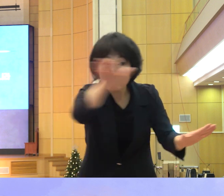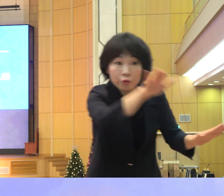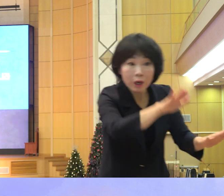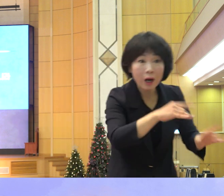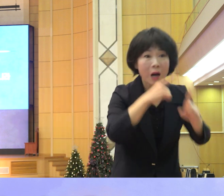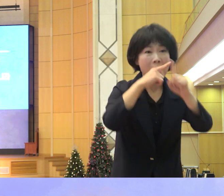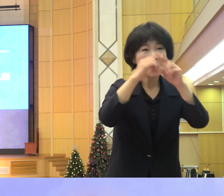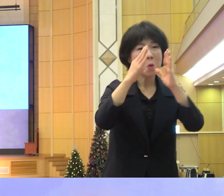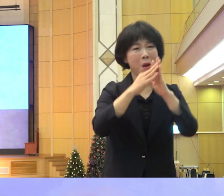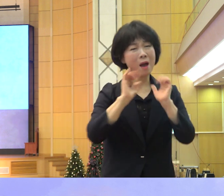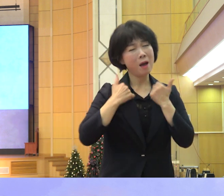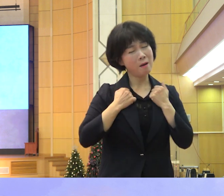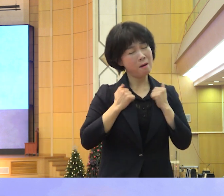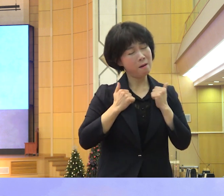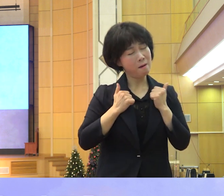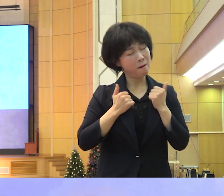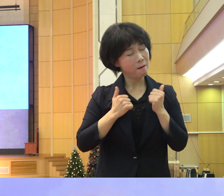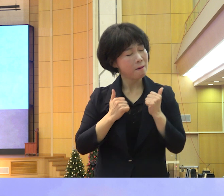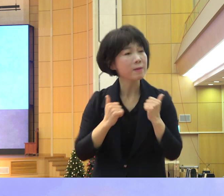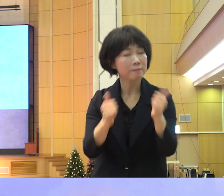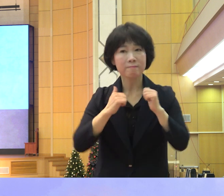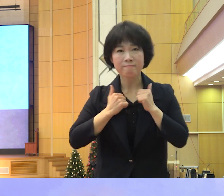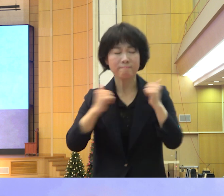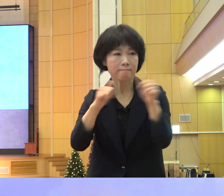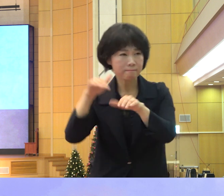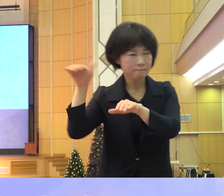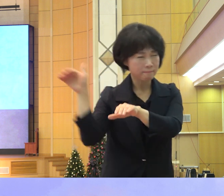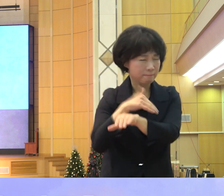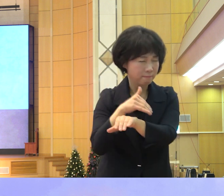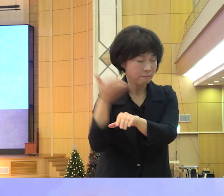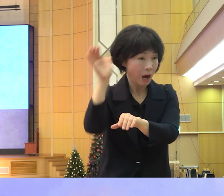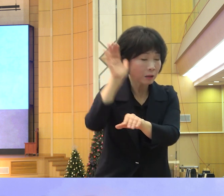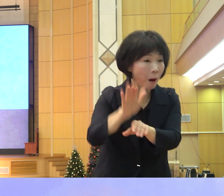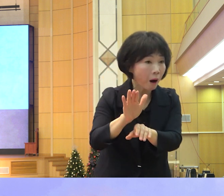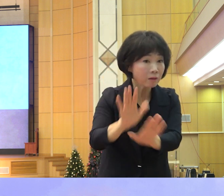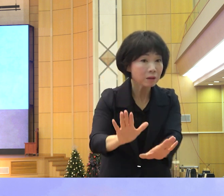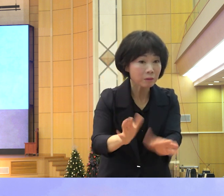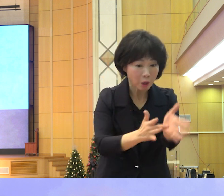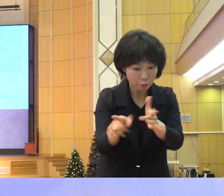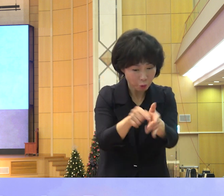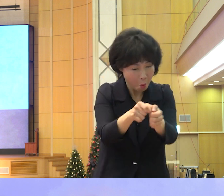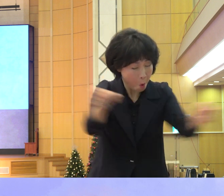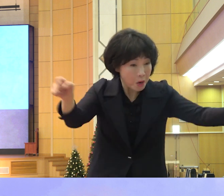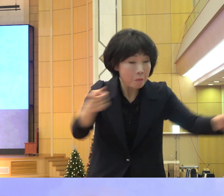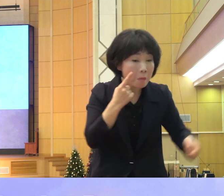예수 믿는다고 하면서 수십 년 동안 예수 믿었다고 하면서 진리가 뭔지도 모르는 사람이 있어요.